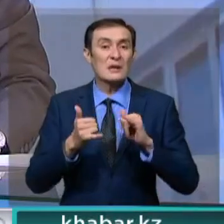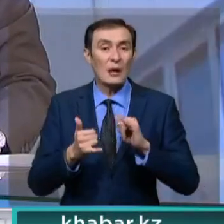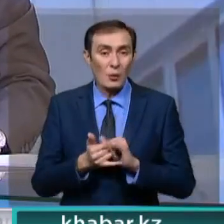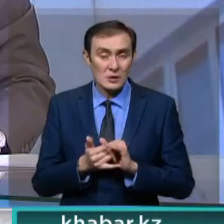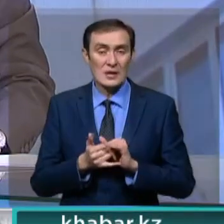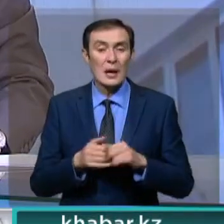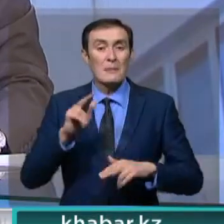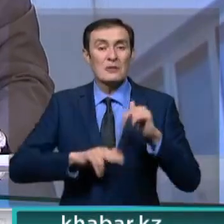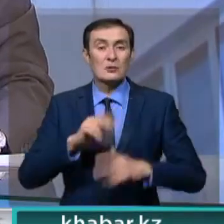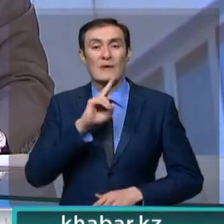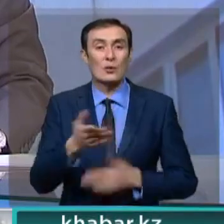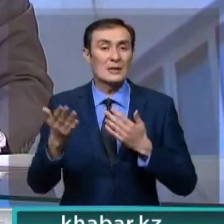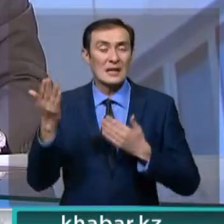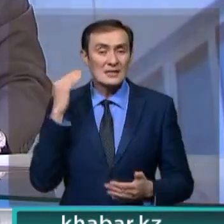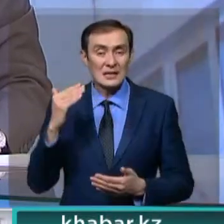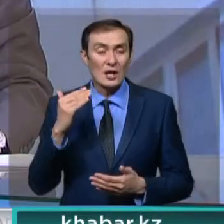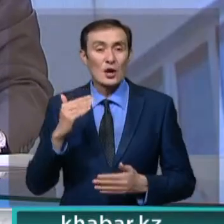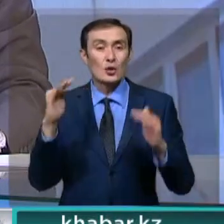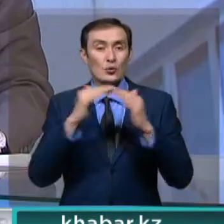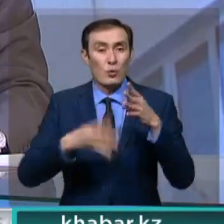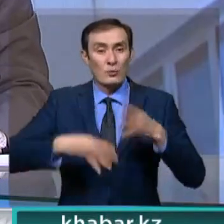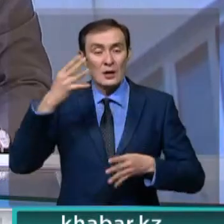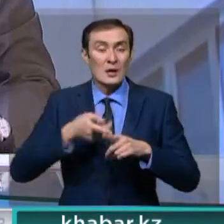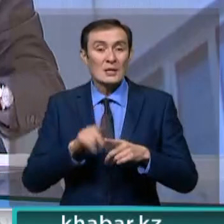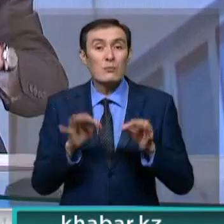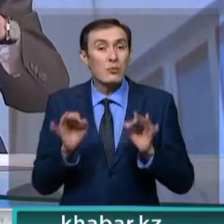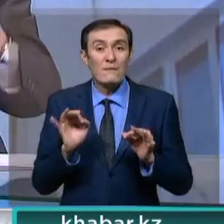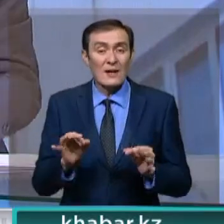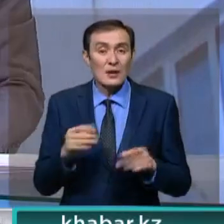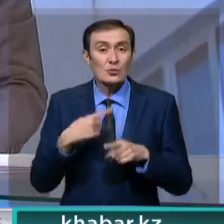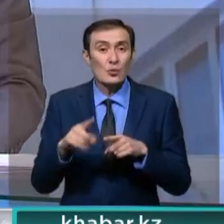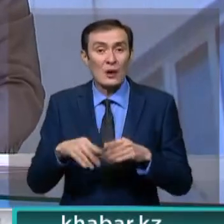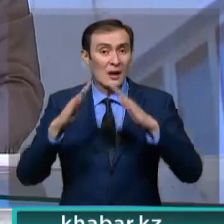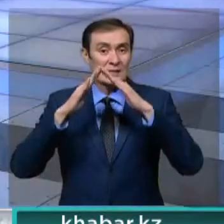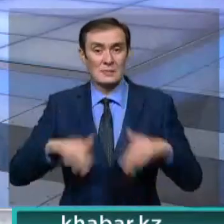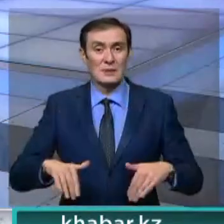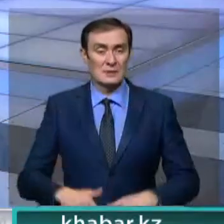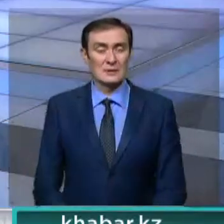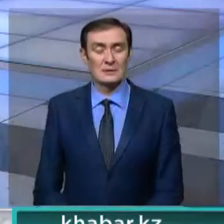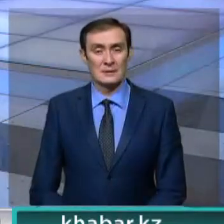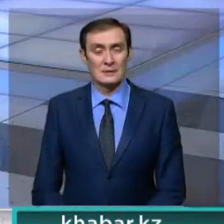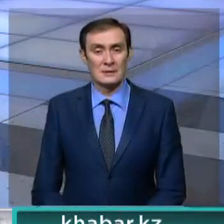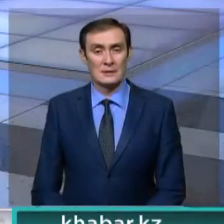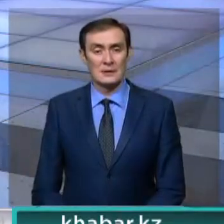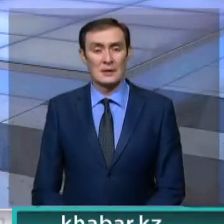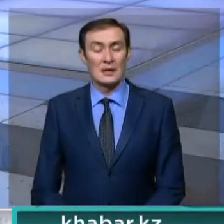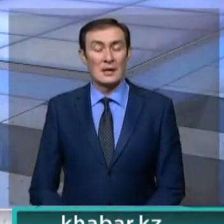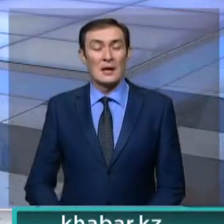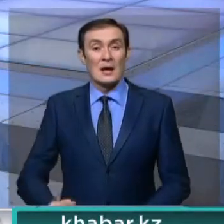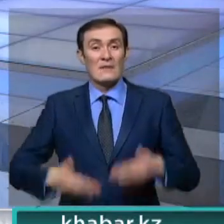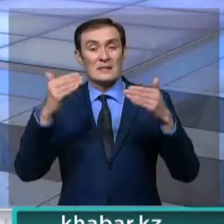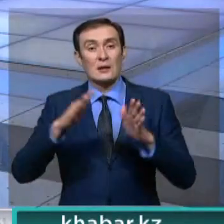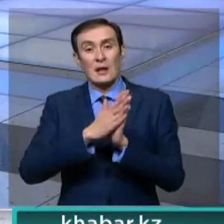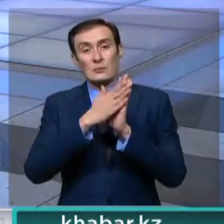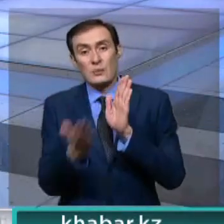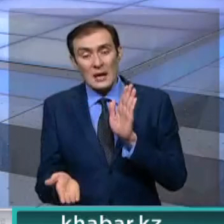Усть-Каменогорска, построенная 2 года назад. Высотка, по словам жильцов, буквально рассыпается. Неоднократно обрушались фасады и